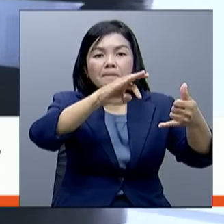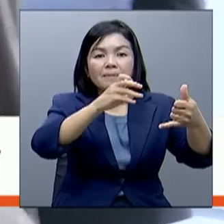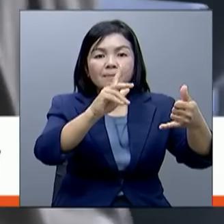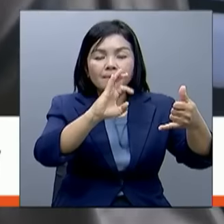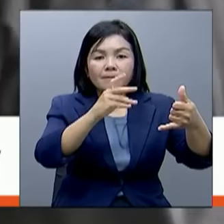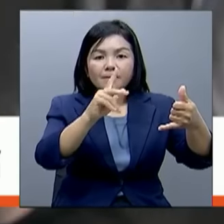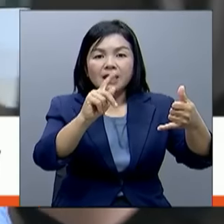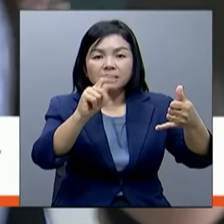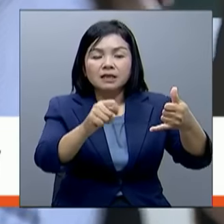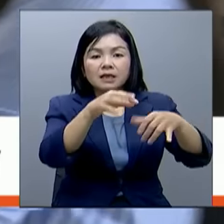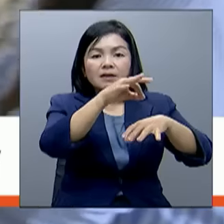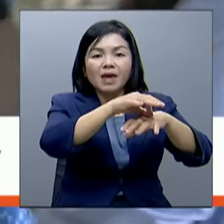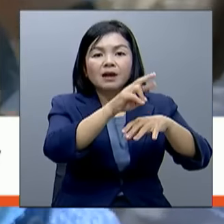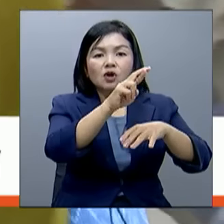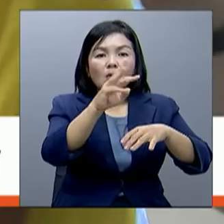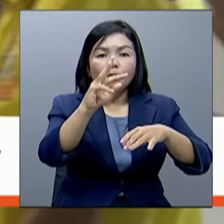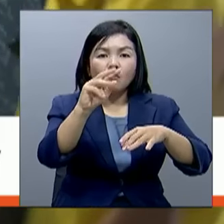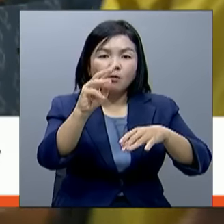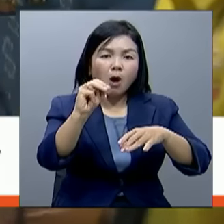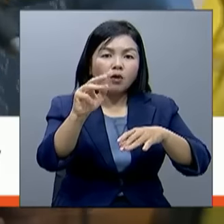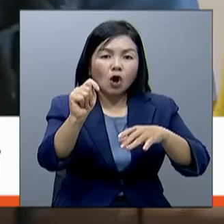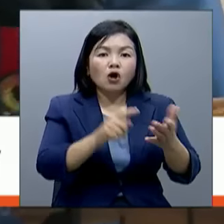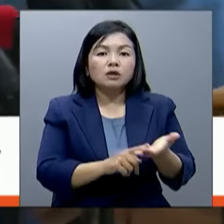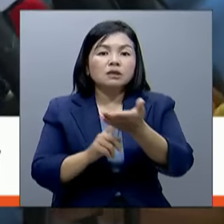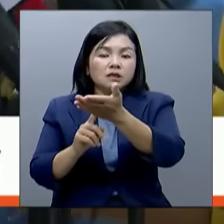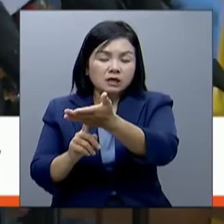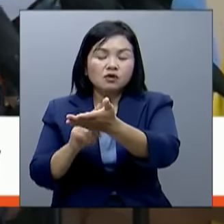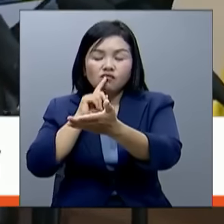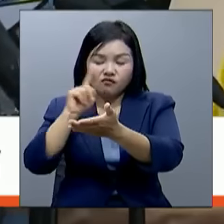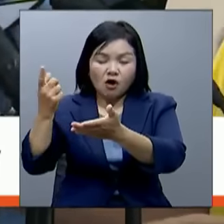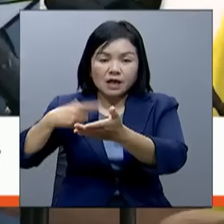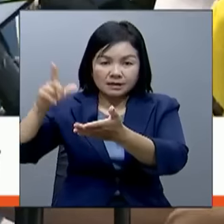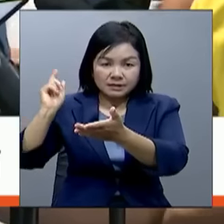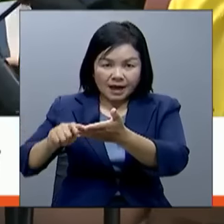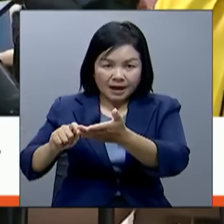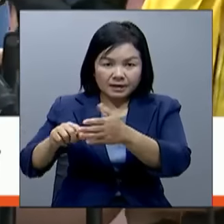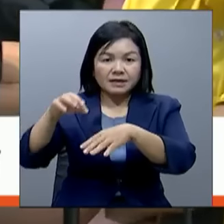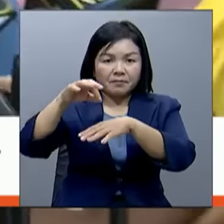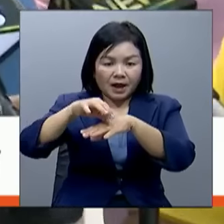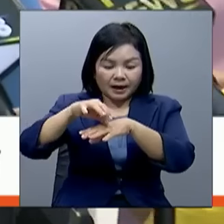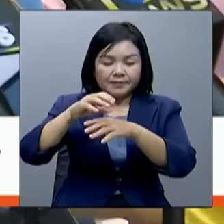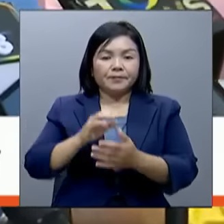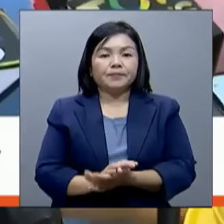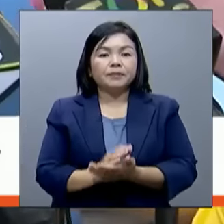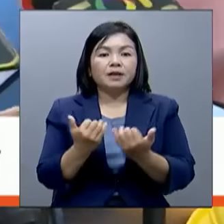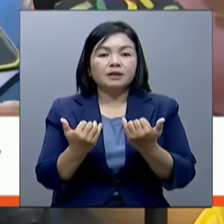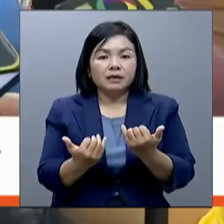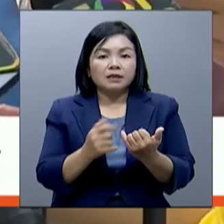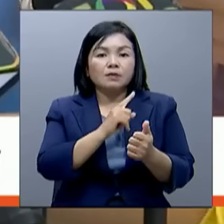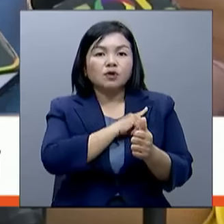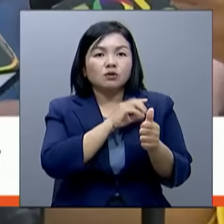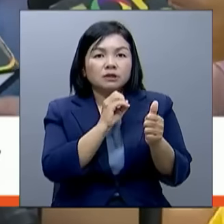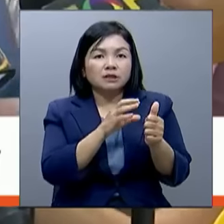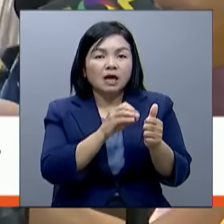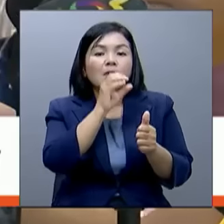พรุ่งนี้ยังทำงานตามปกตินะคะแต่ว่ายังจำตารางงานไม่ได้ค่ะนายวิษณุเครืองามที่ปรึกษาของนายกรัฐมนตรีอธิบ